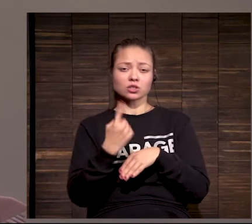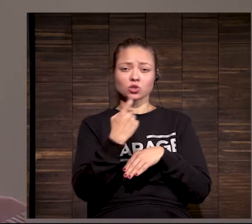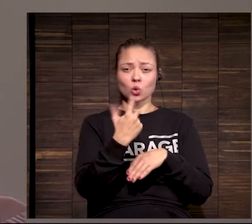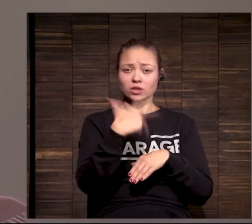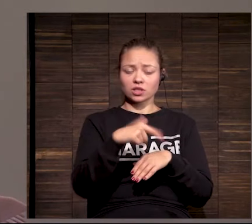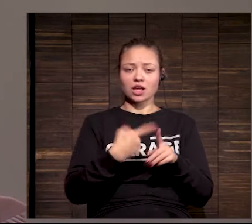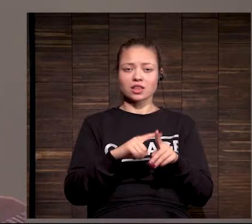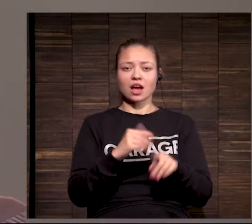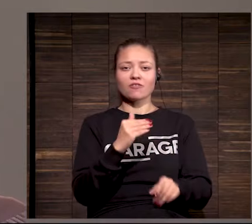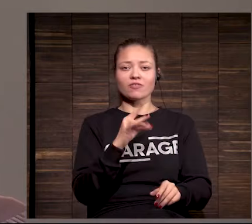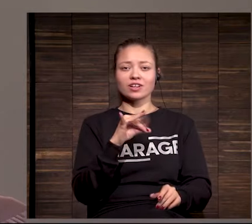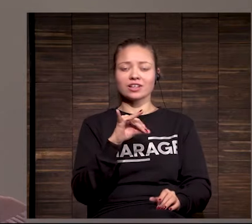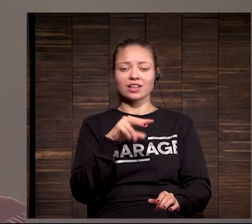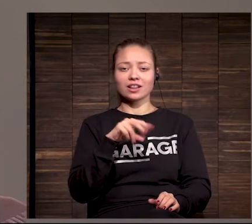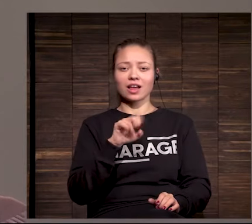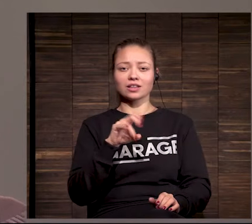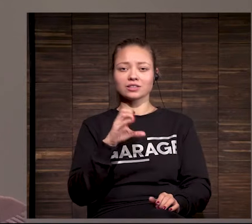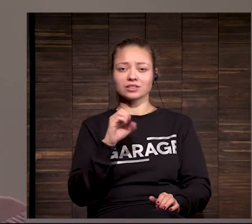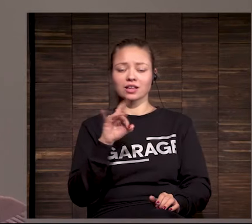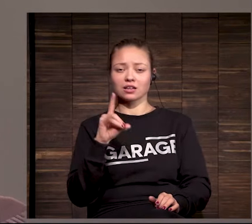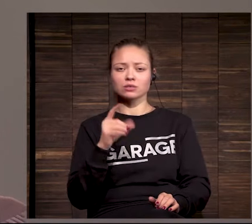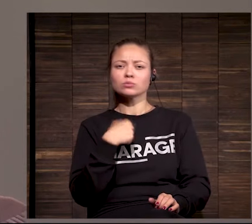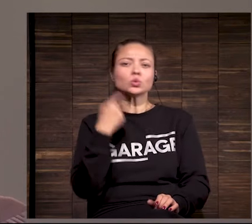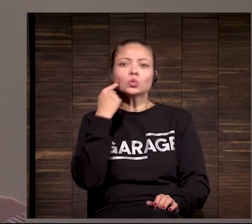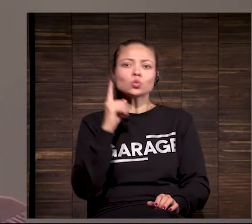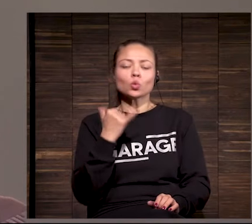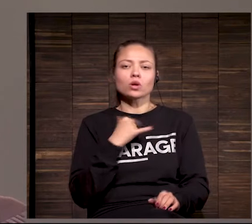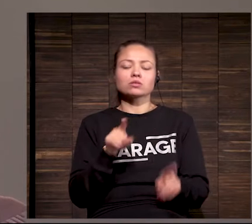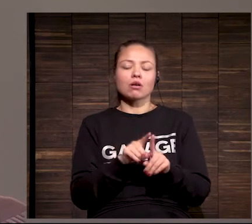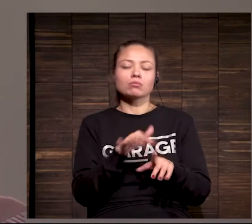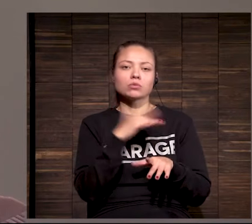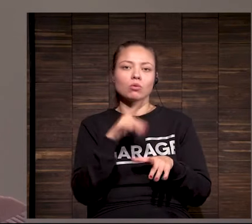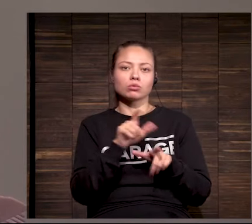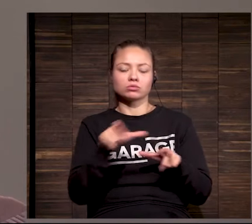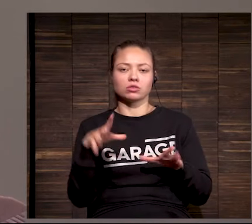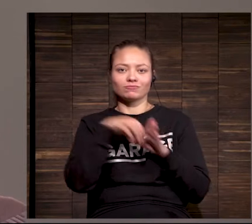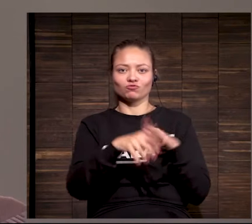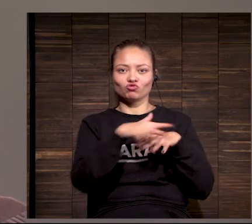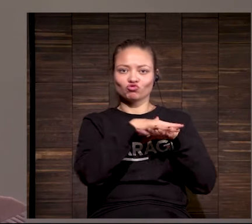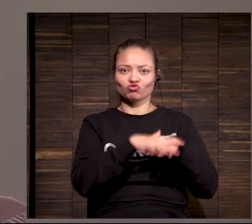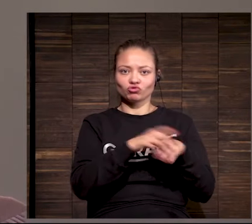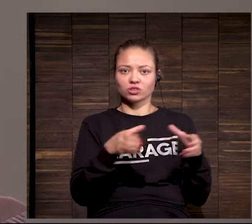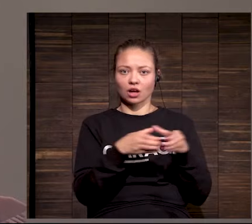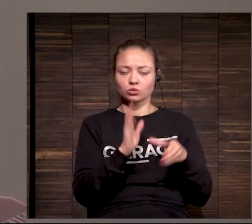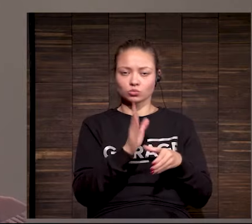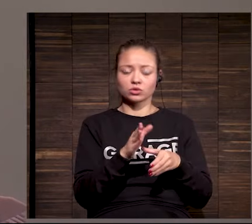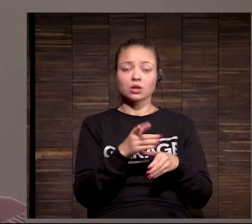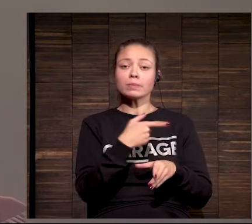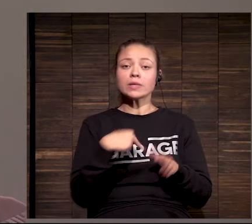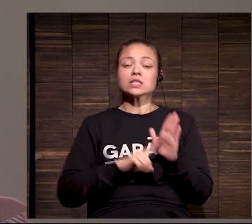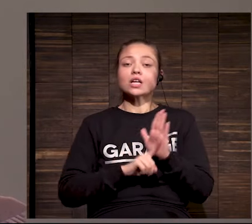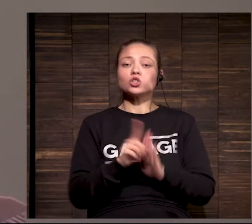фрилансера мы и не думали что у нас будет такой большой штат на самом деле мы сначала хотели